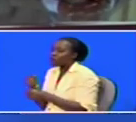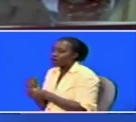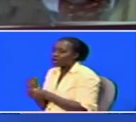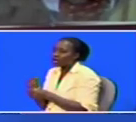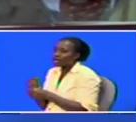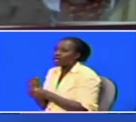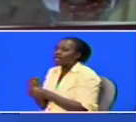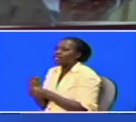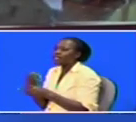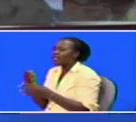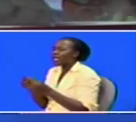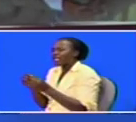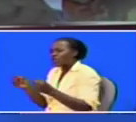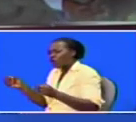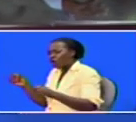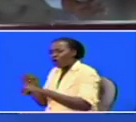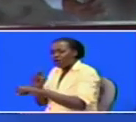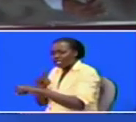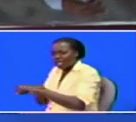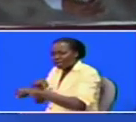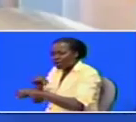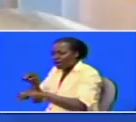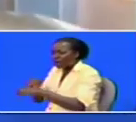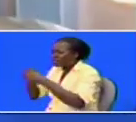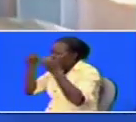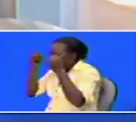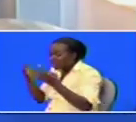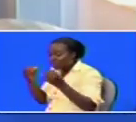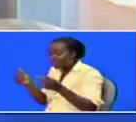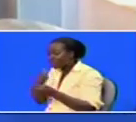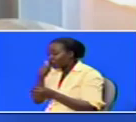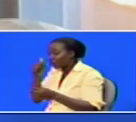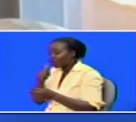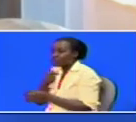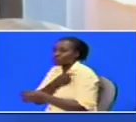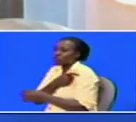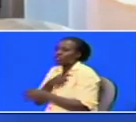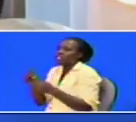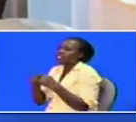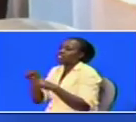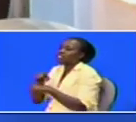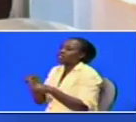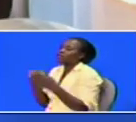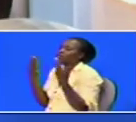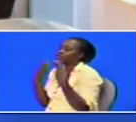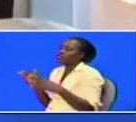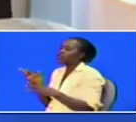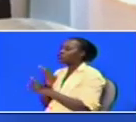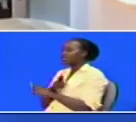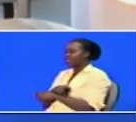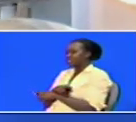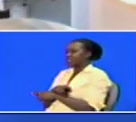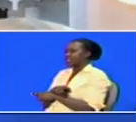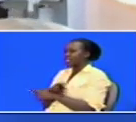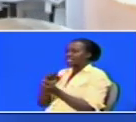sekta huu, wanafanya kazi muda mrefu zaidi. Maana kule hospitali za kibinafsi unapata kwamba wanafanya masaa sita wakienda wakipumzika,